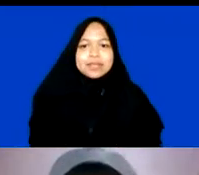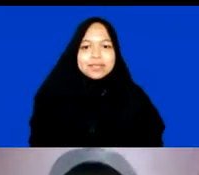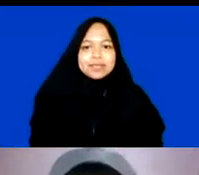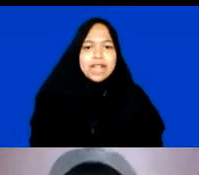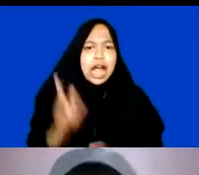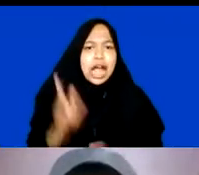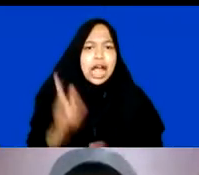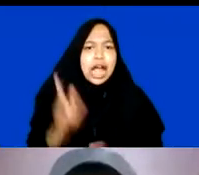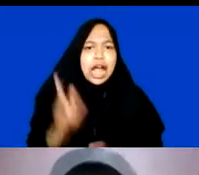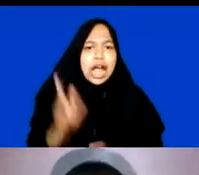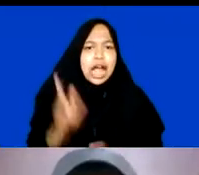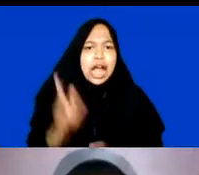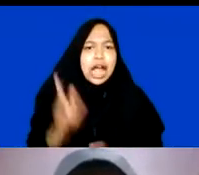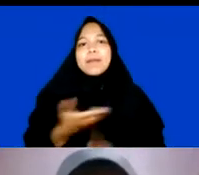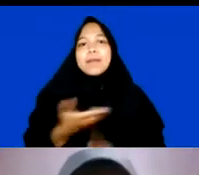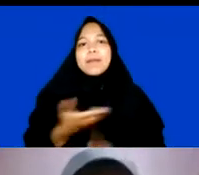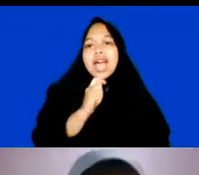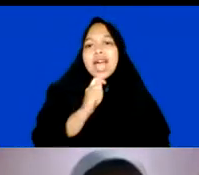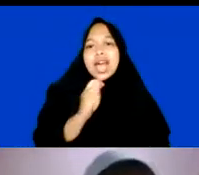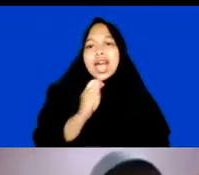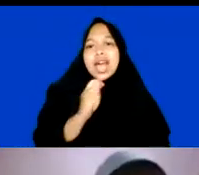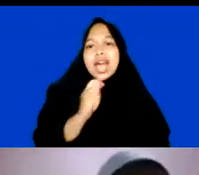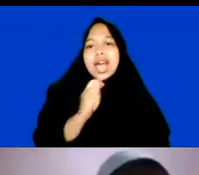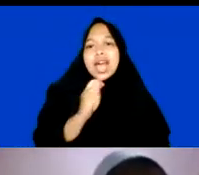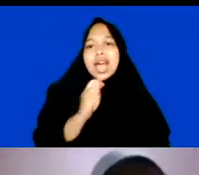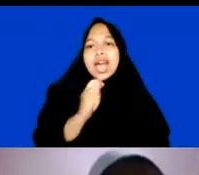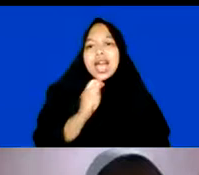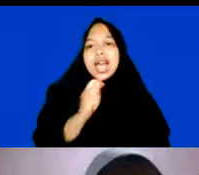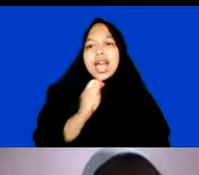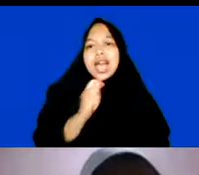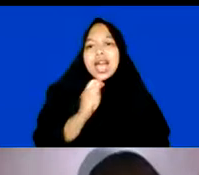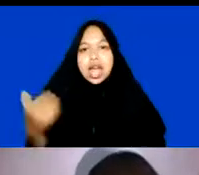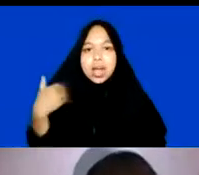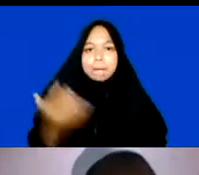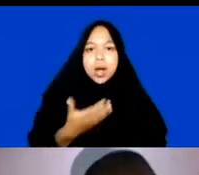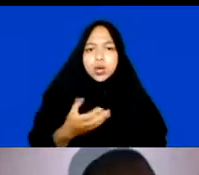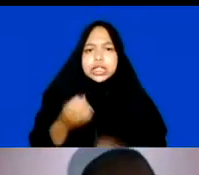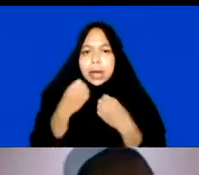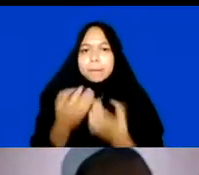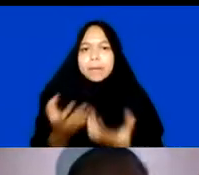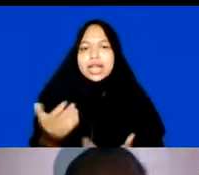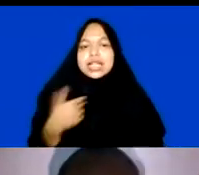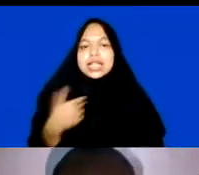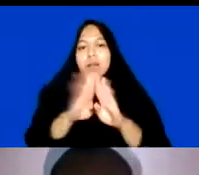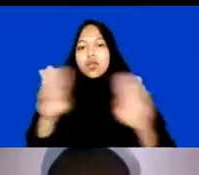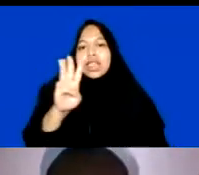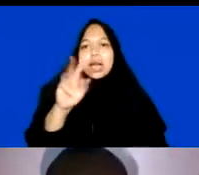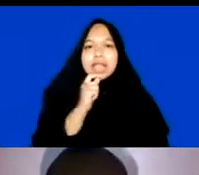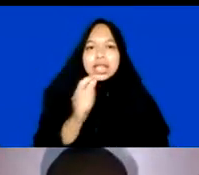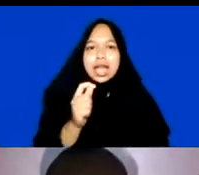mau ditanyakan atau ada yang ingin disampaikan ke Mas Kirei. Mungkin saya buka 3 pertanyaan dulu